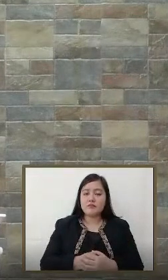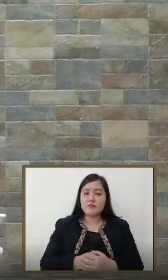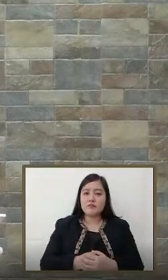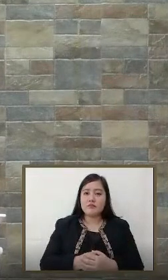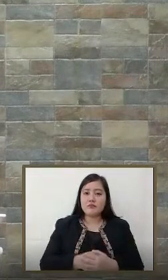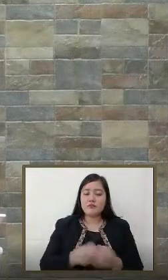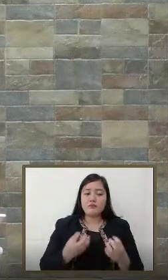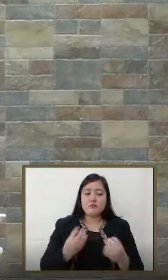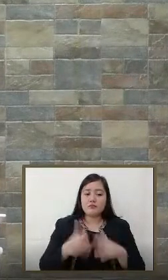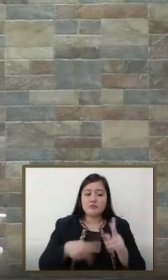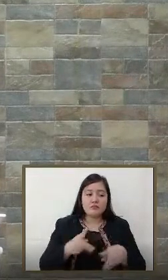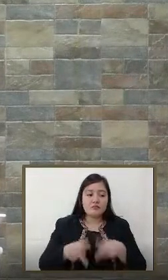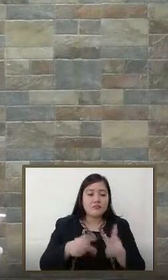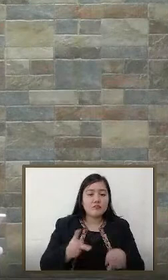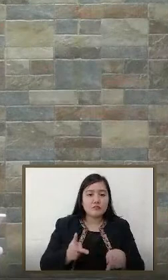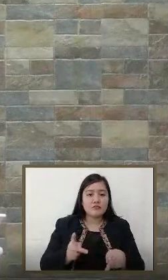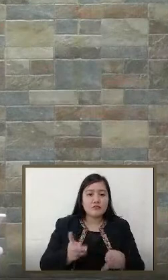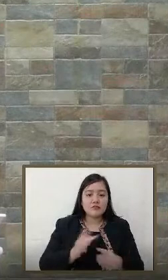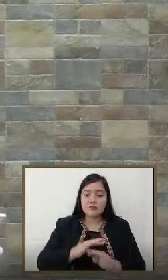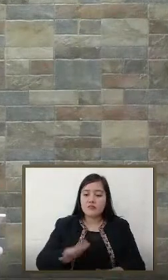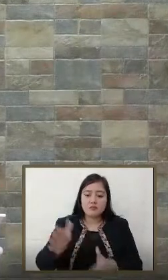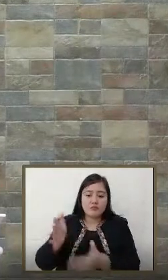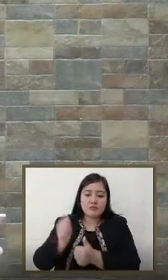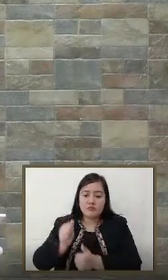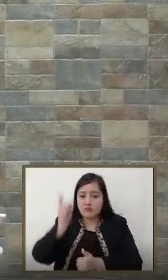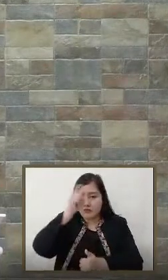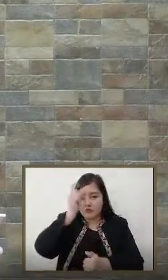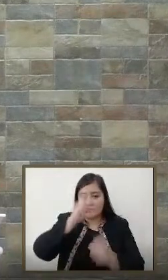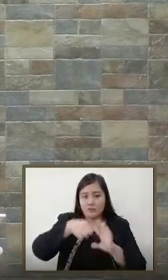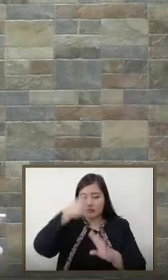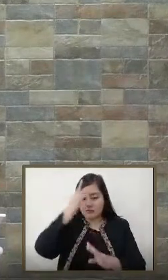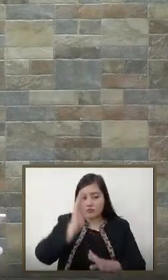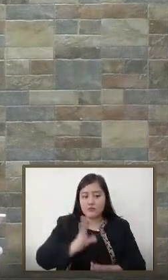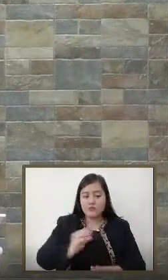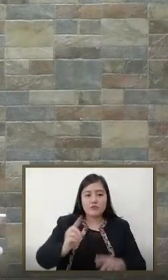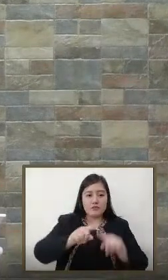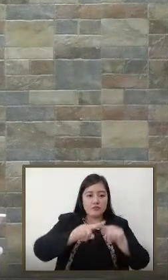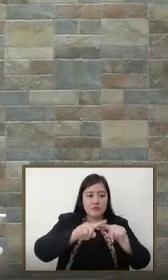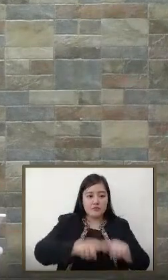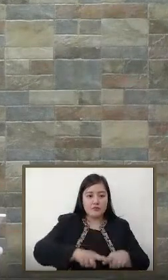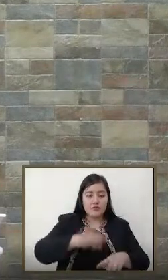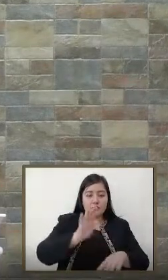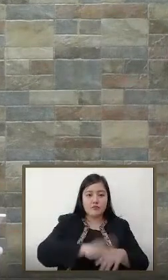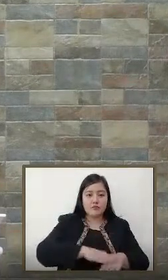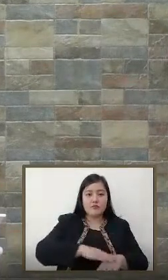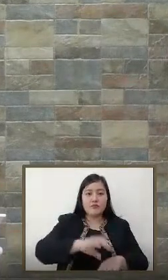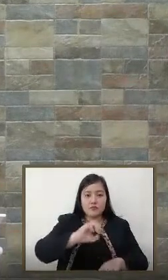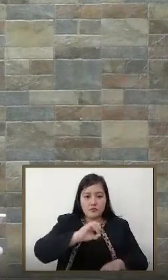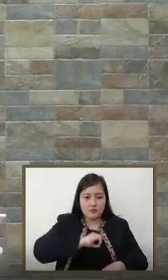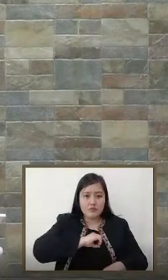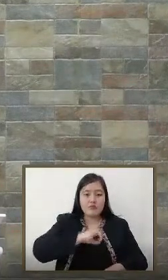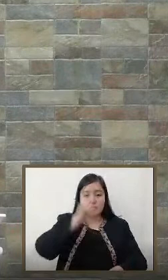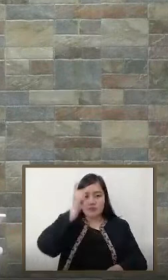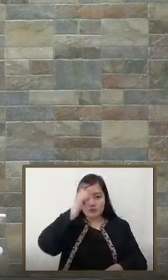sila sa kanilang sariling kaalaman. Kaya nga marami ho ang nadidisgrasya.